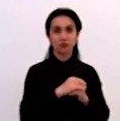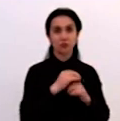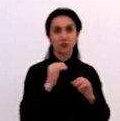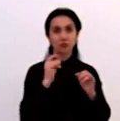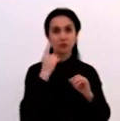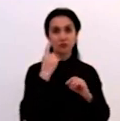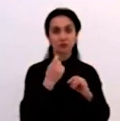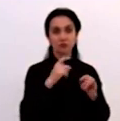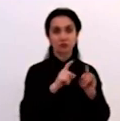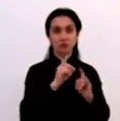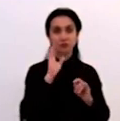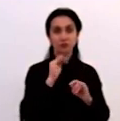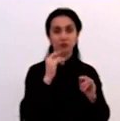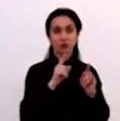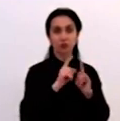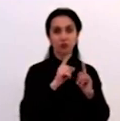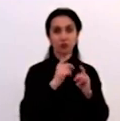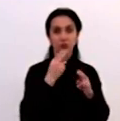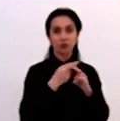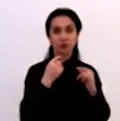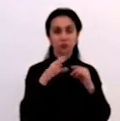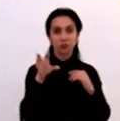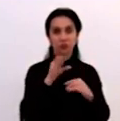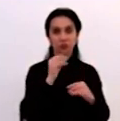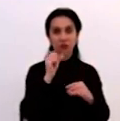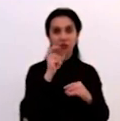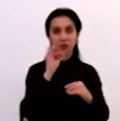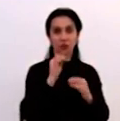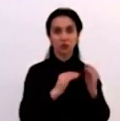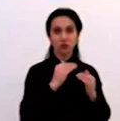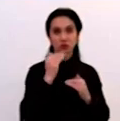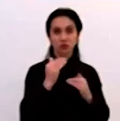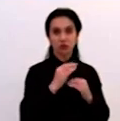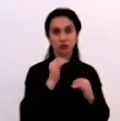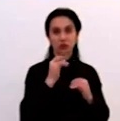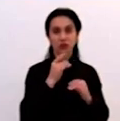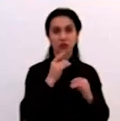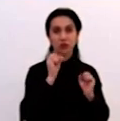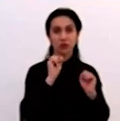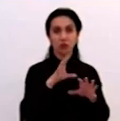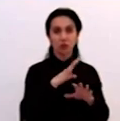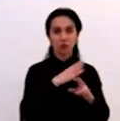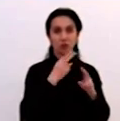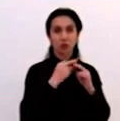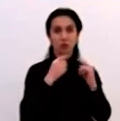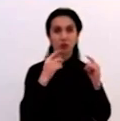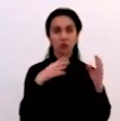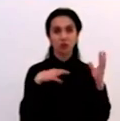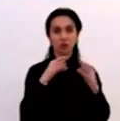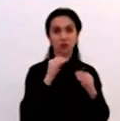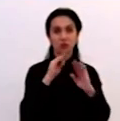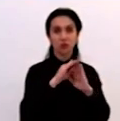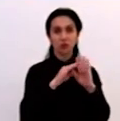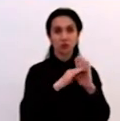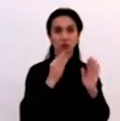signal tarqatuvchi va shunga o'xshash barcha axborot chiqish ehtimoli bo'lgan barcha vositalarni